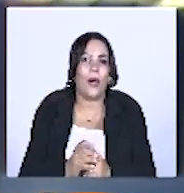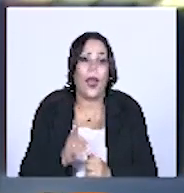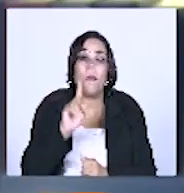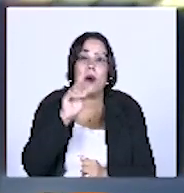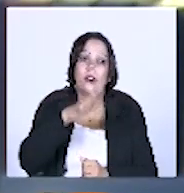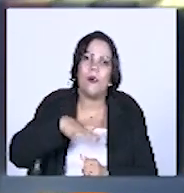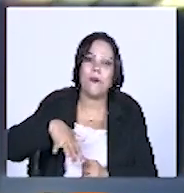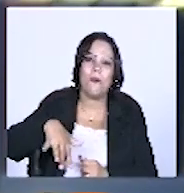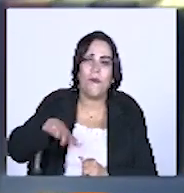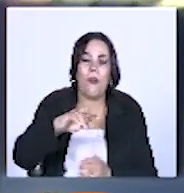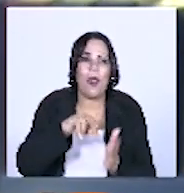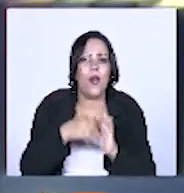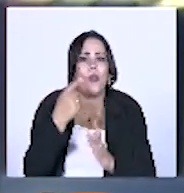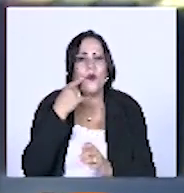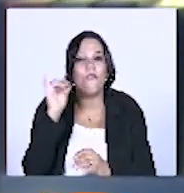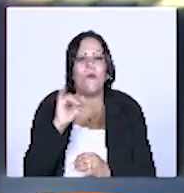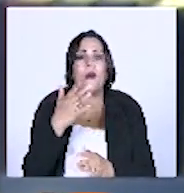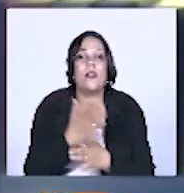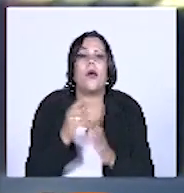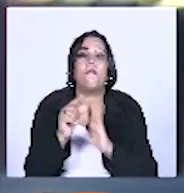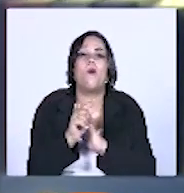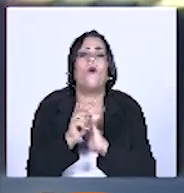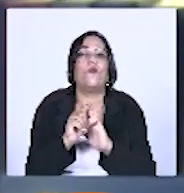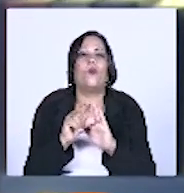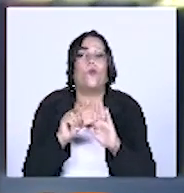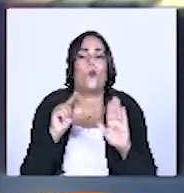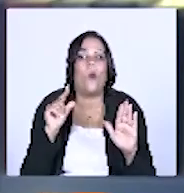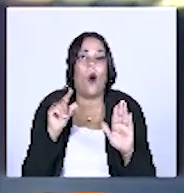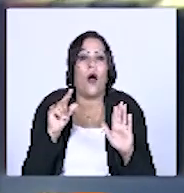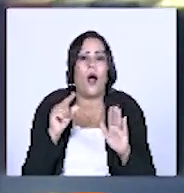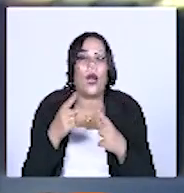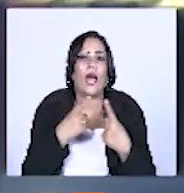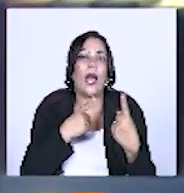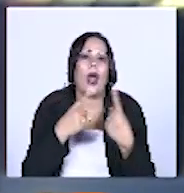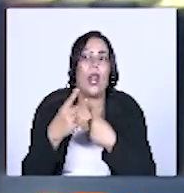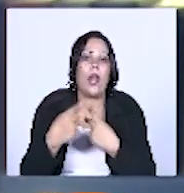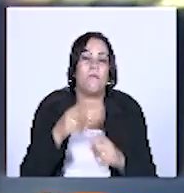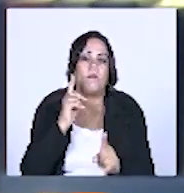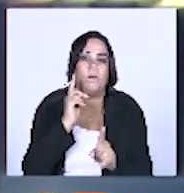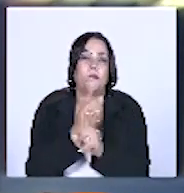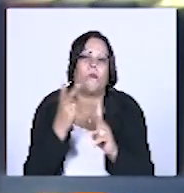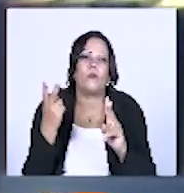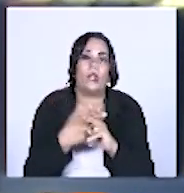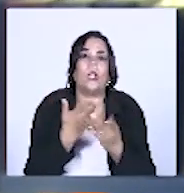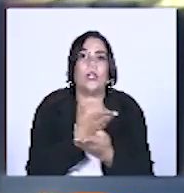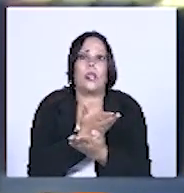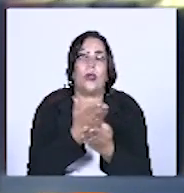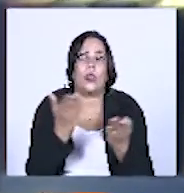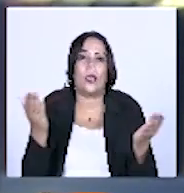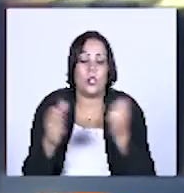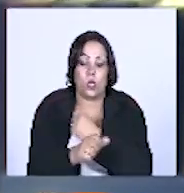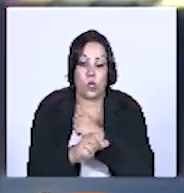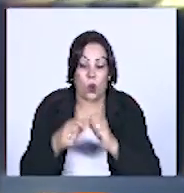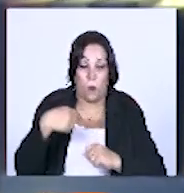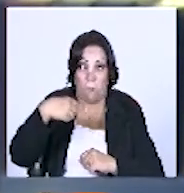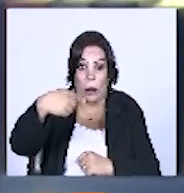كل الاحوال ان الموضوع اتفتح امام الراي العام والنقاش هيزيد الفتره القادمه والحوار